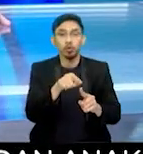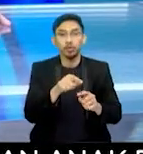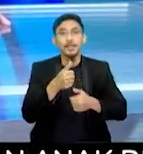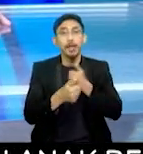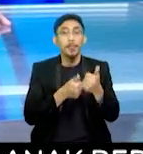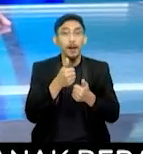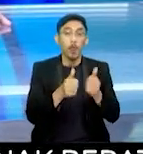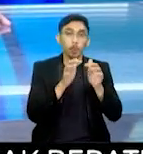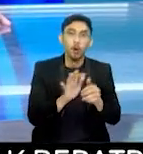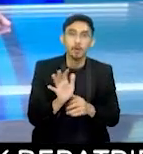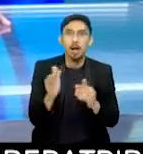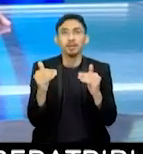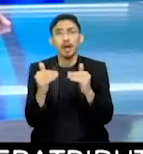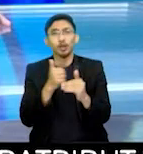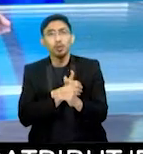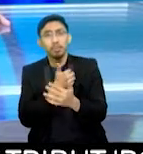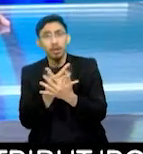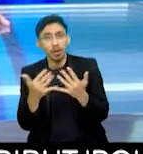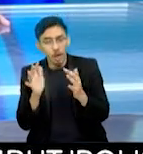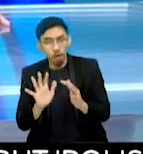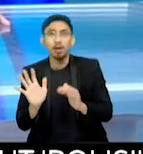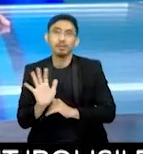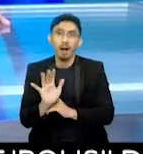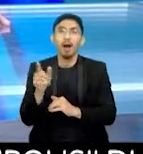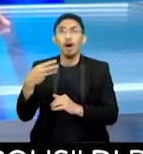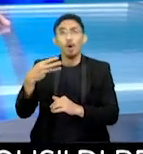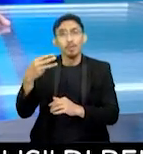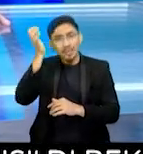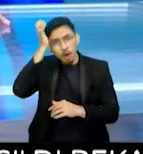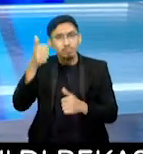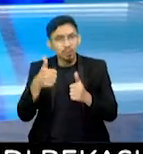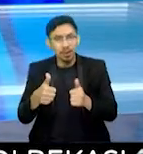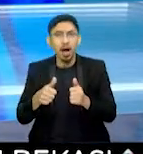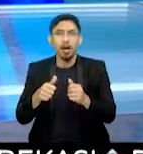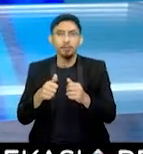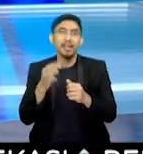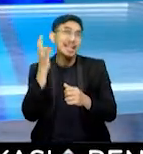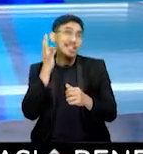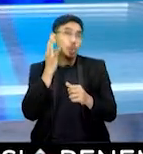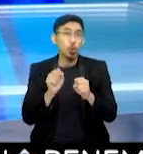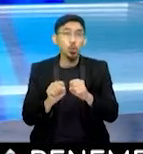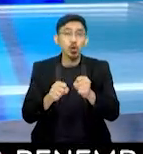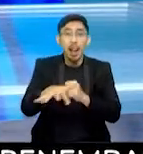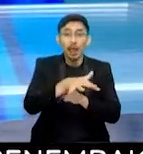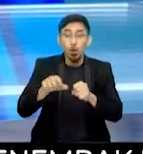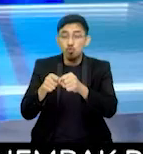kesejahteraan dan juga kesetaraan sosial masyarakat, ekonomi hijau sekaligus mampu mengurangi risiko kerusakan lingkungan secara